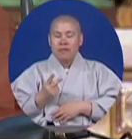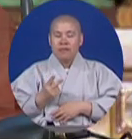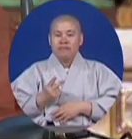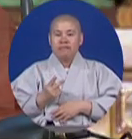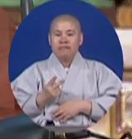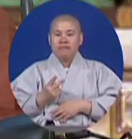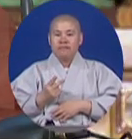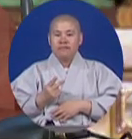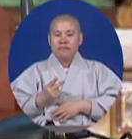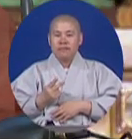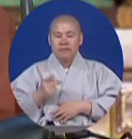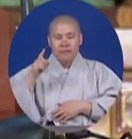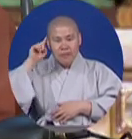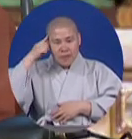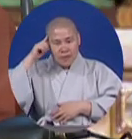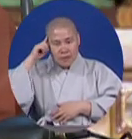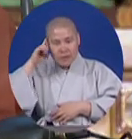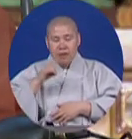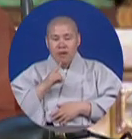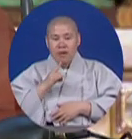이 생각만을 마음으로 알고